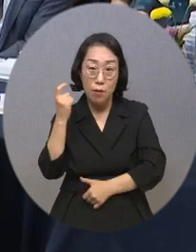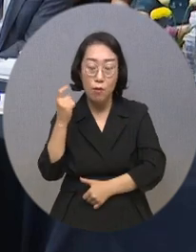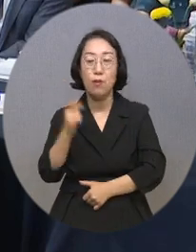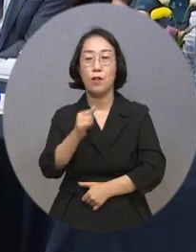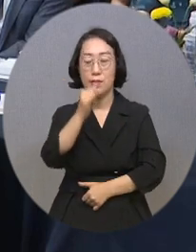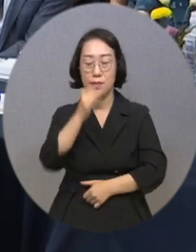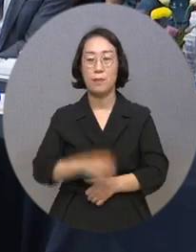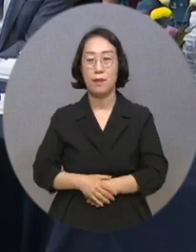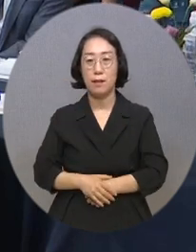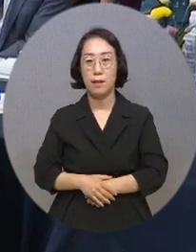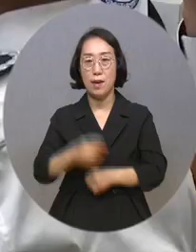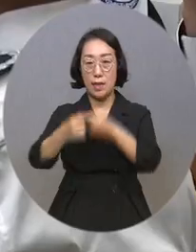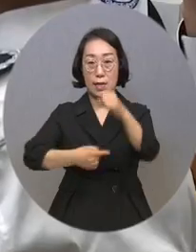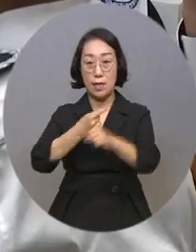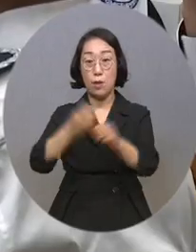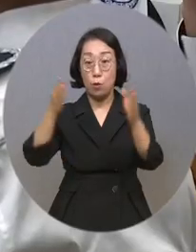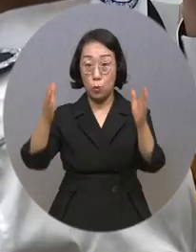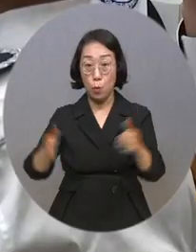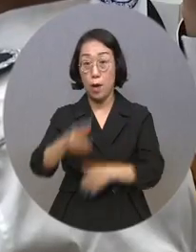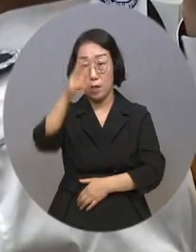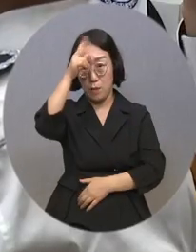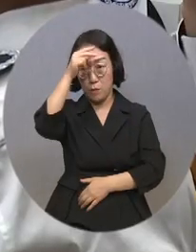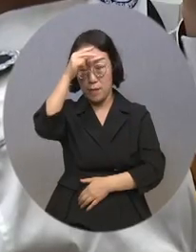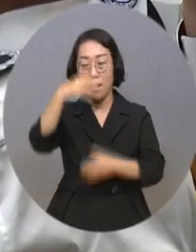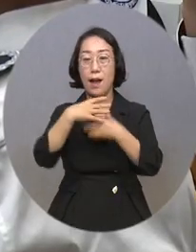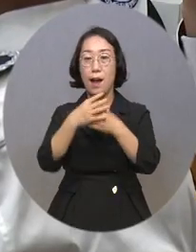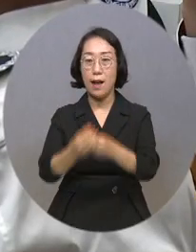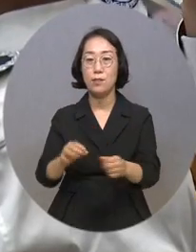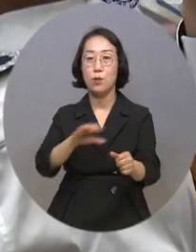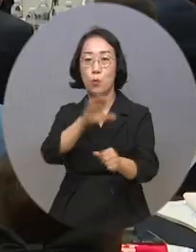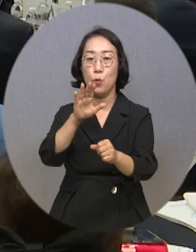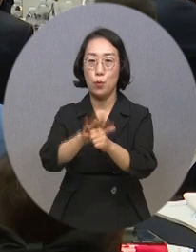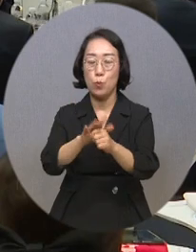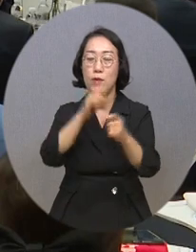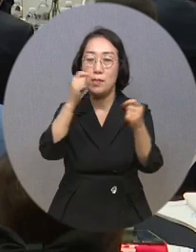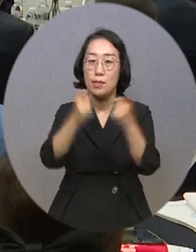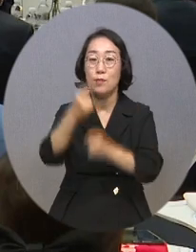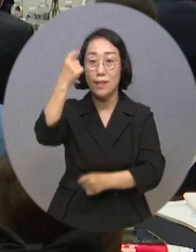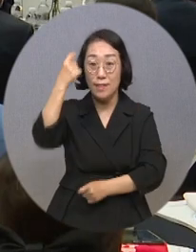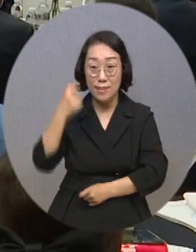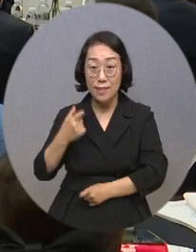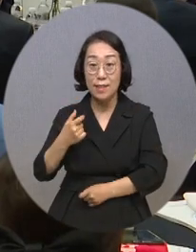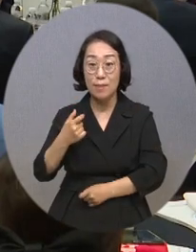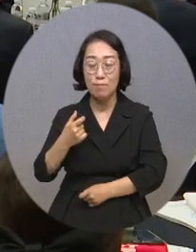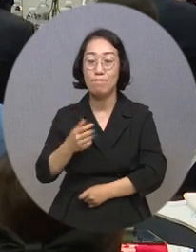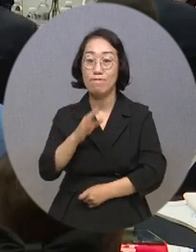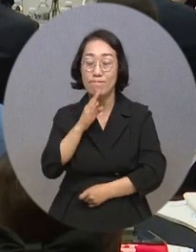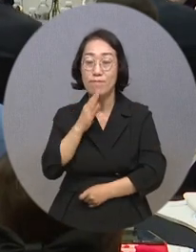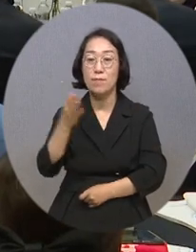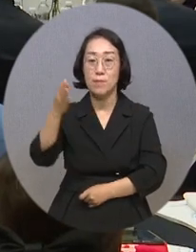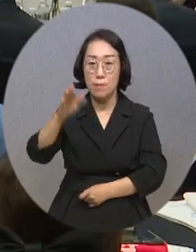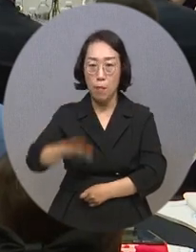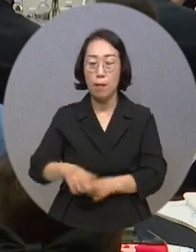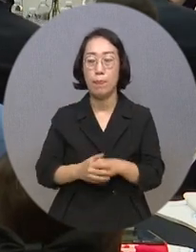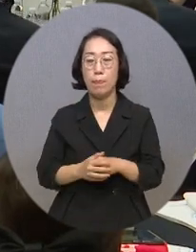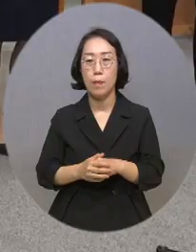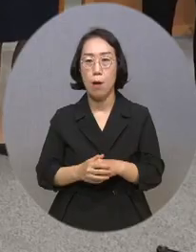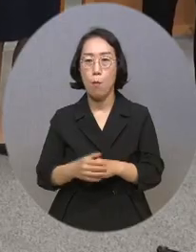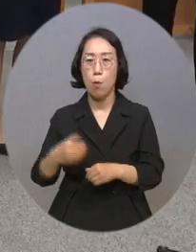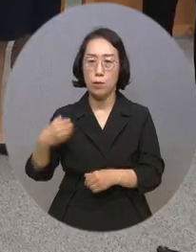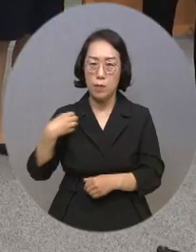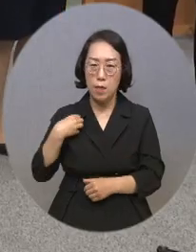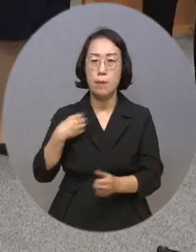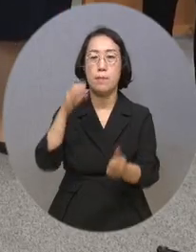자치경찰제 시행 1년 만에 경찰은 국민의 안전을 지키는 보다 친숙한 모습으로 지역민에게 다가가고 있지만